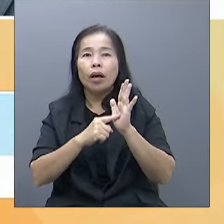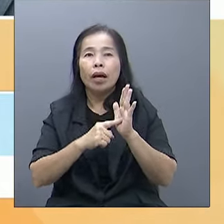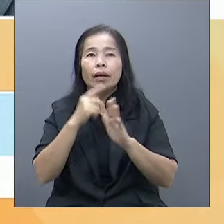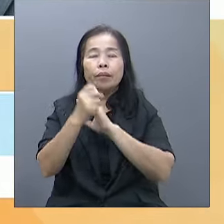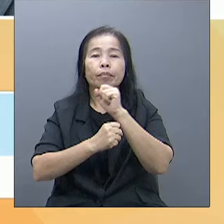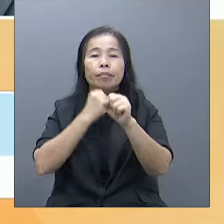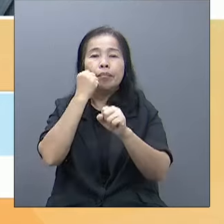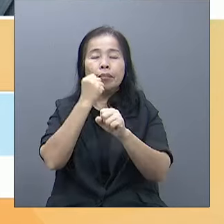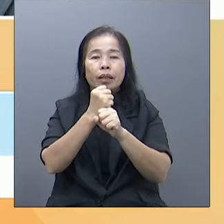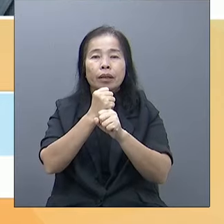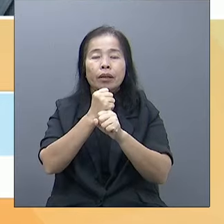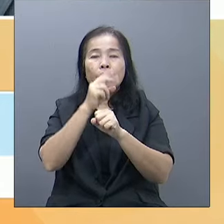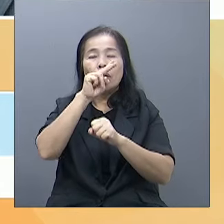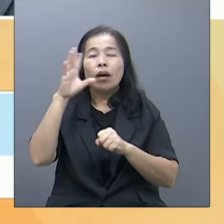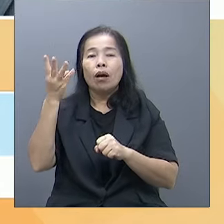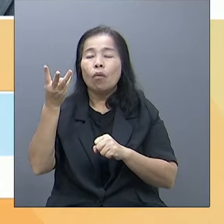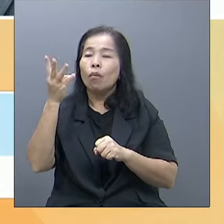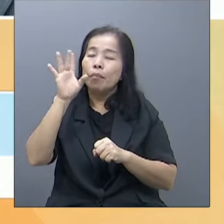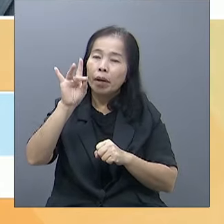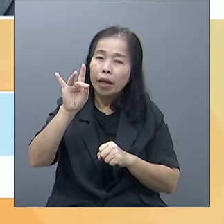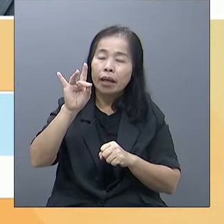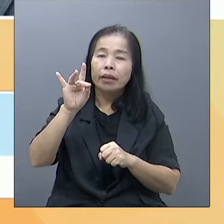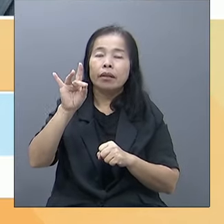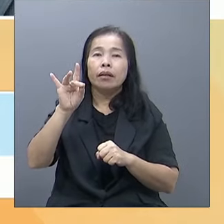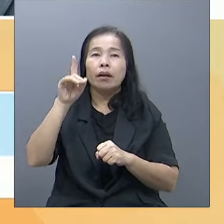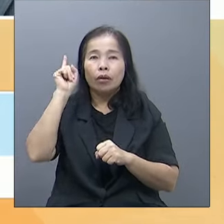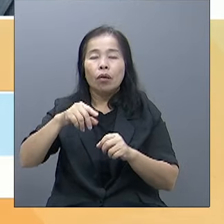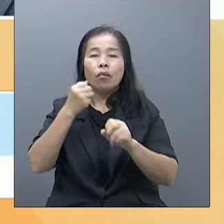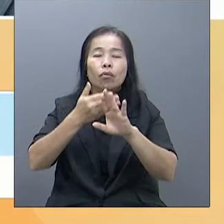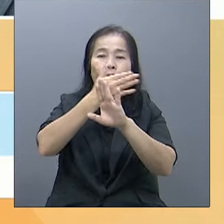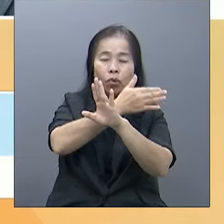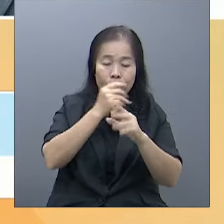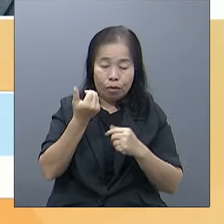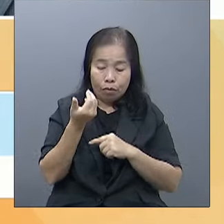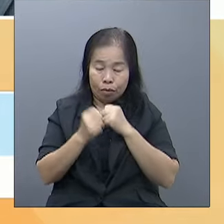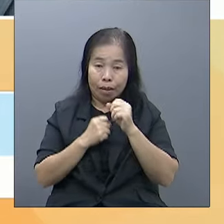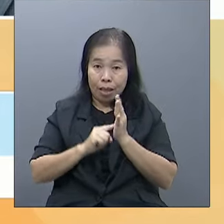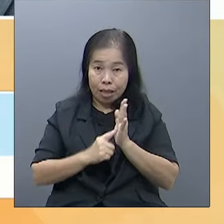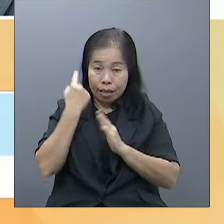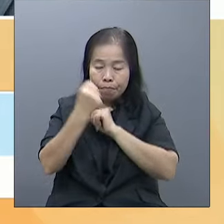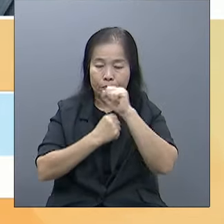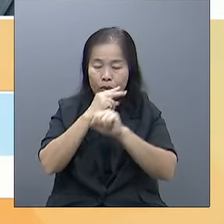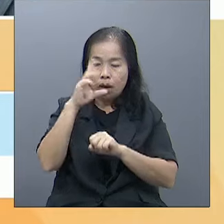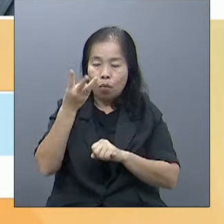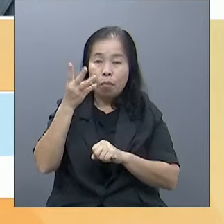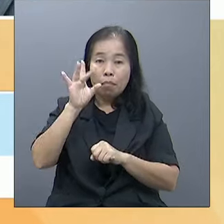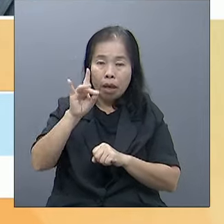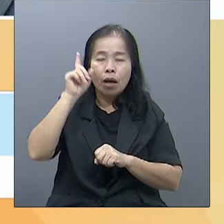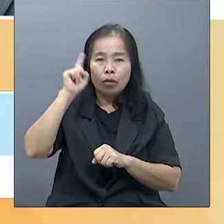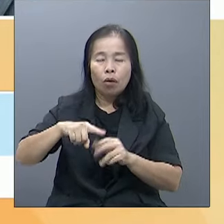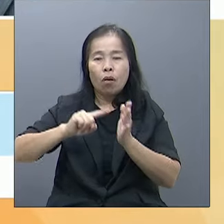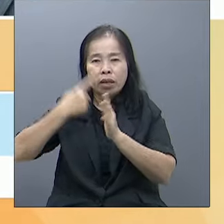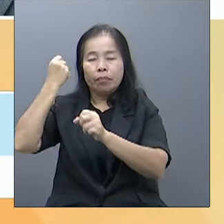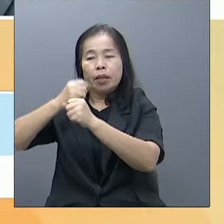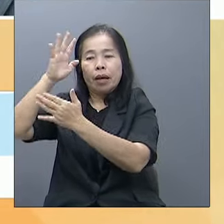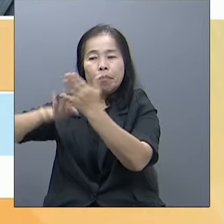ต้นปี69เนี่ยนะครับต้นปี68เราต้องทำงบปี69 ค่ะ นะครับแต่แผนทำงบประมาณเราเอาข้อมูล